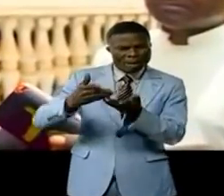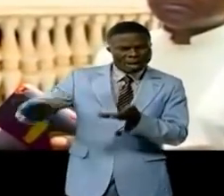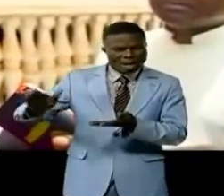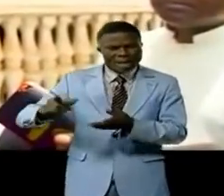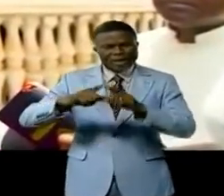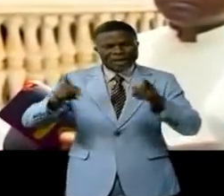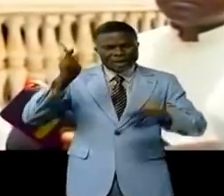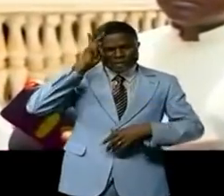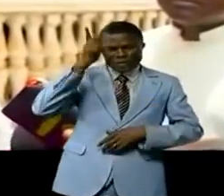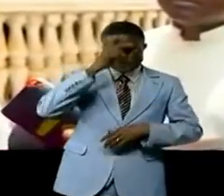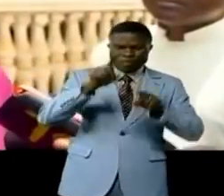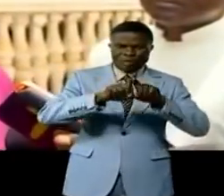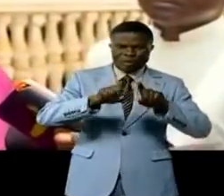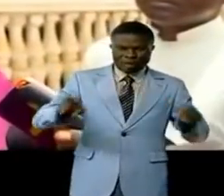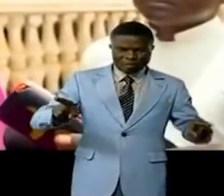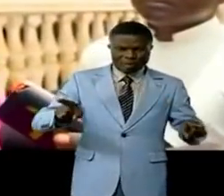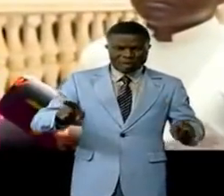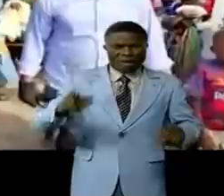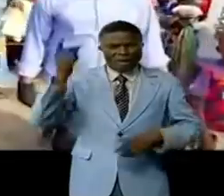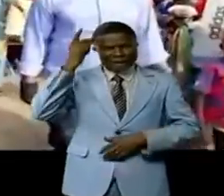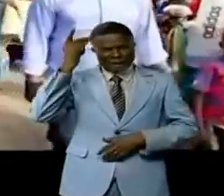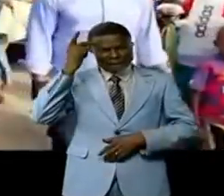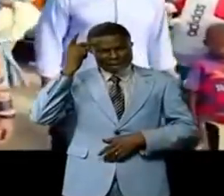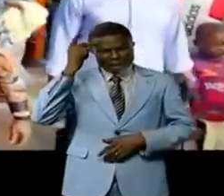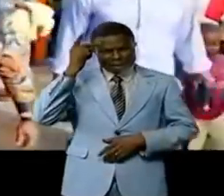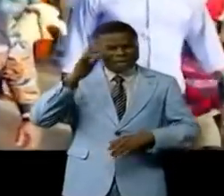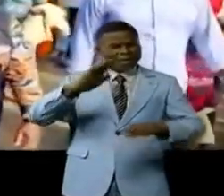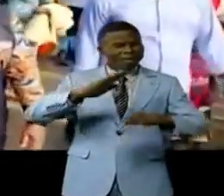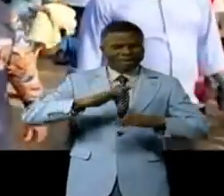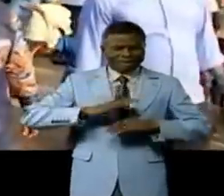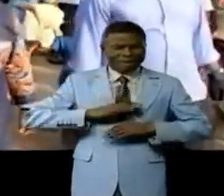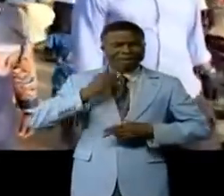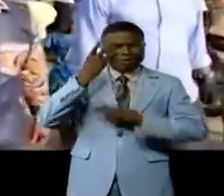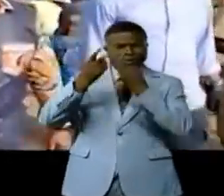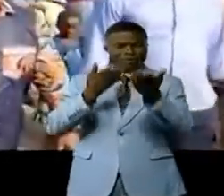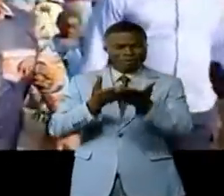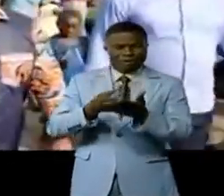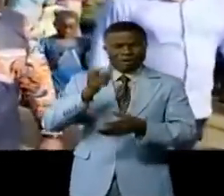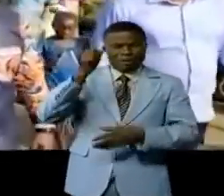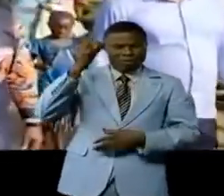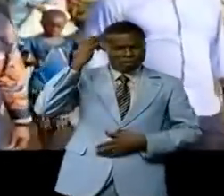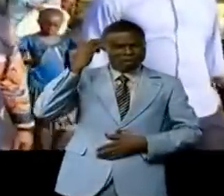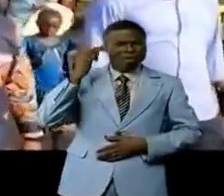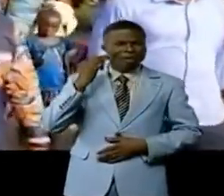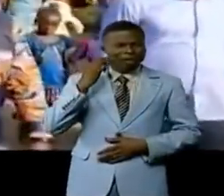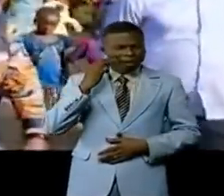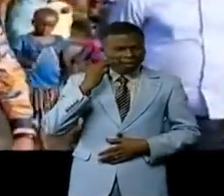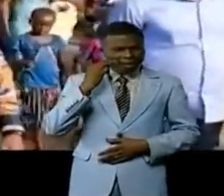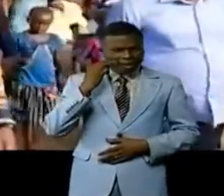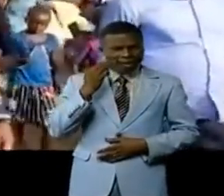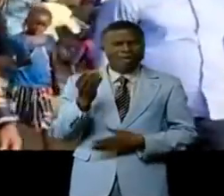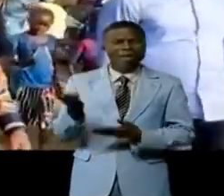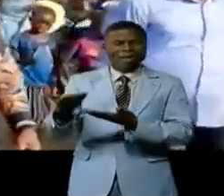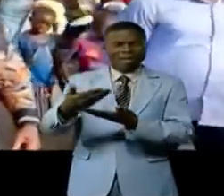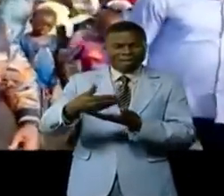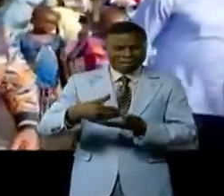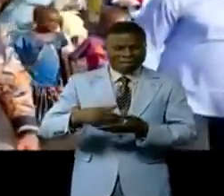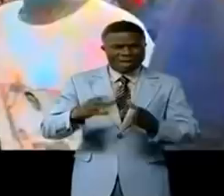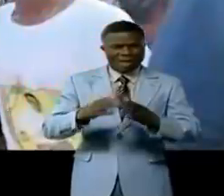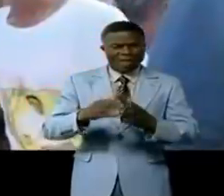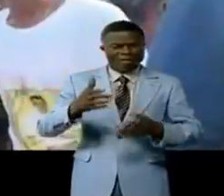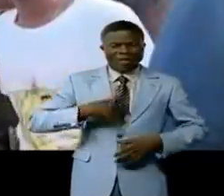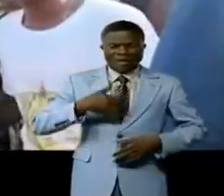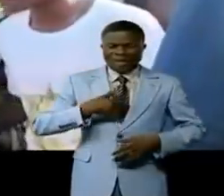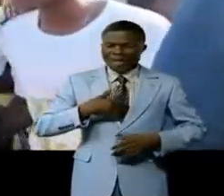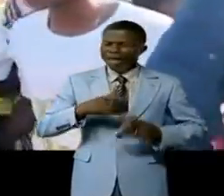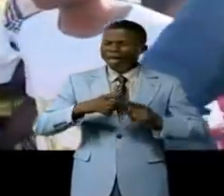Katanga, qui est différent de Kinshasa. Satisfait de sa tournée, Jean-Michel Samaloukonde King dit repartir avec les sentiments